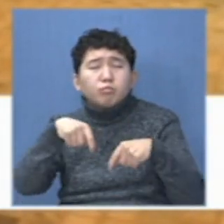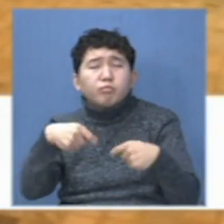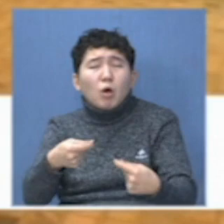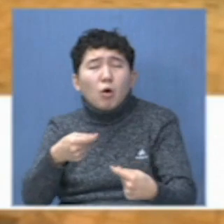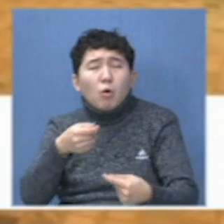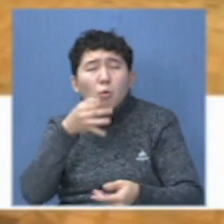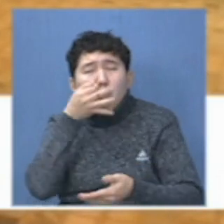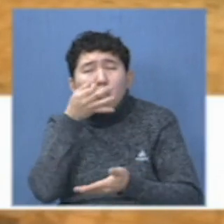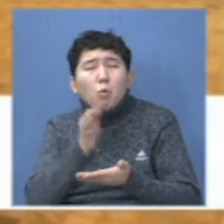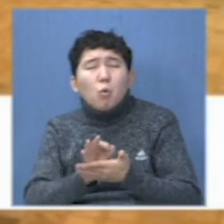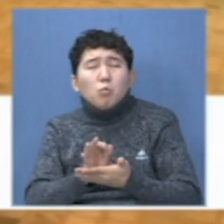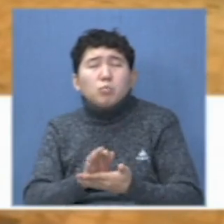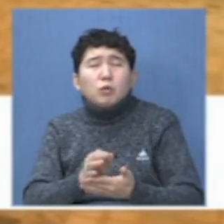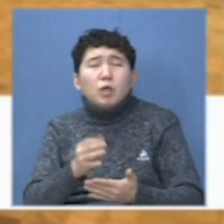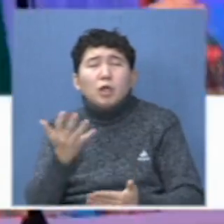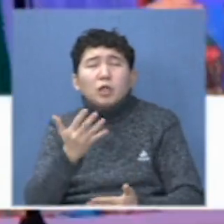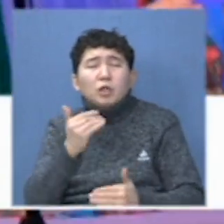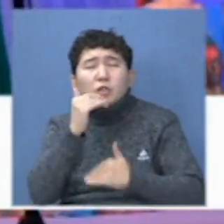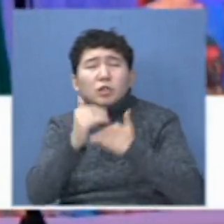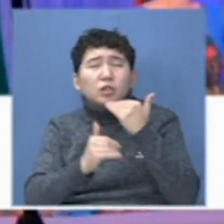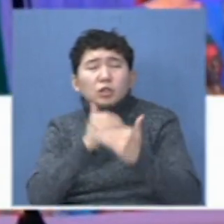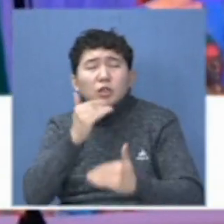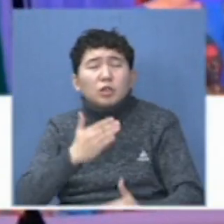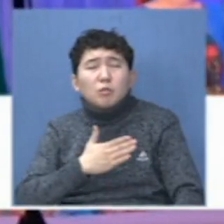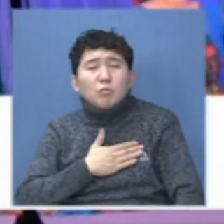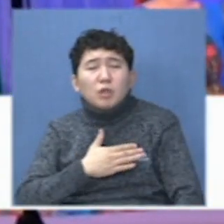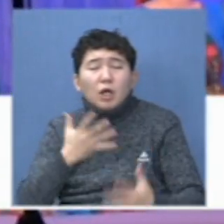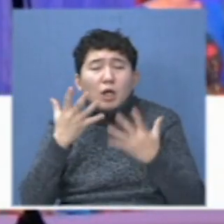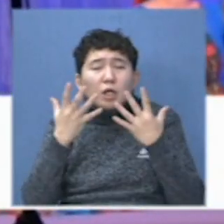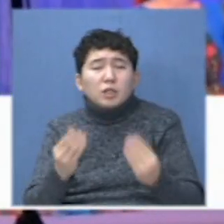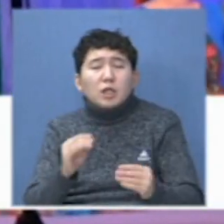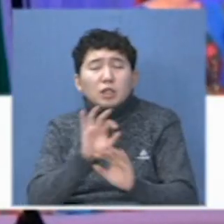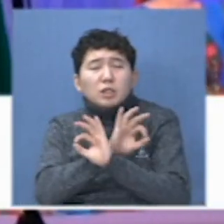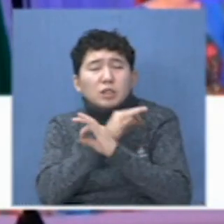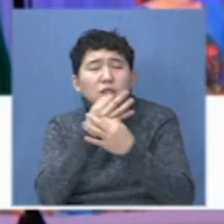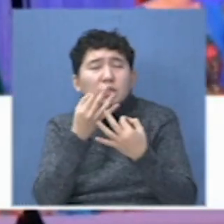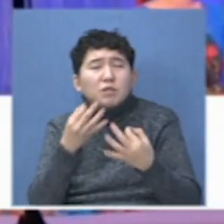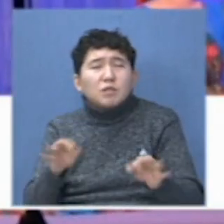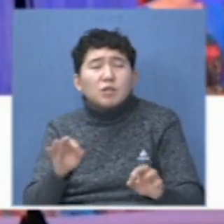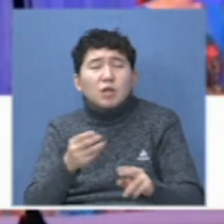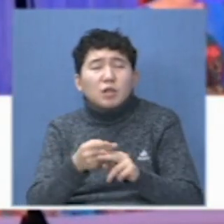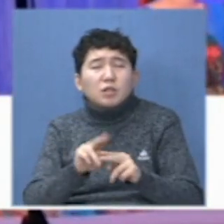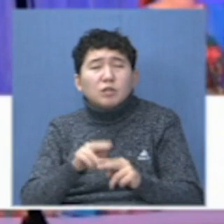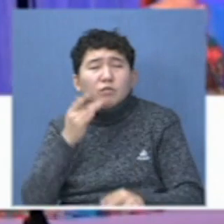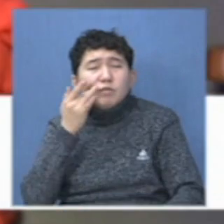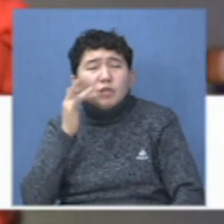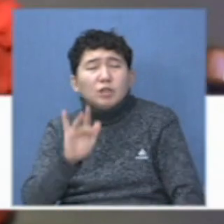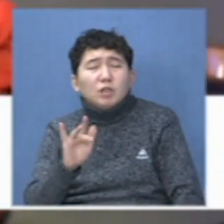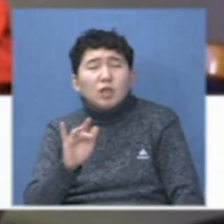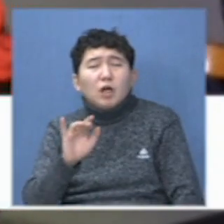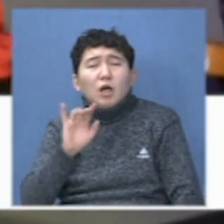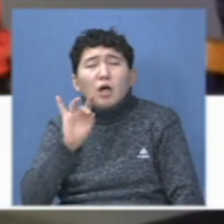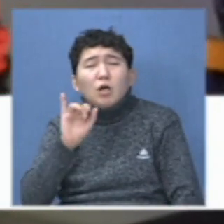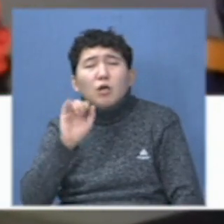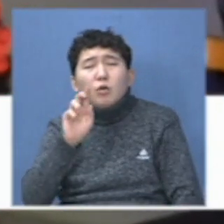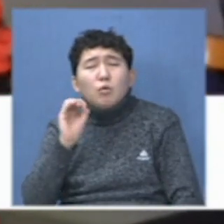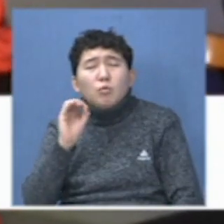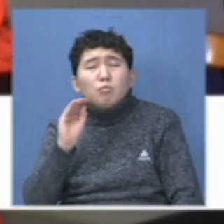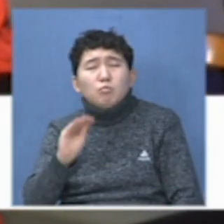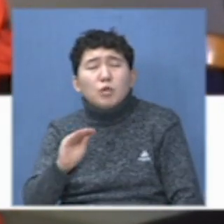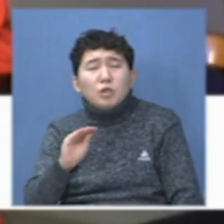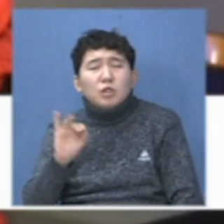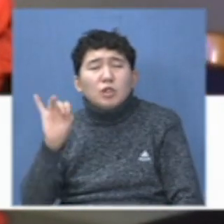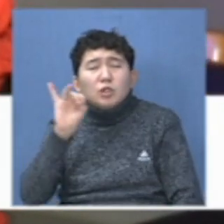каких-то достижений, которые были у меня. День независимости – это всегда некий рубеж. Важная веха в потоке истории, и